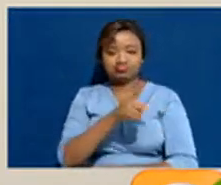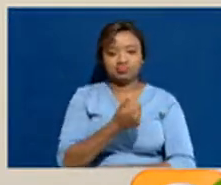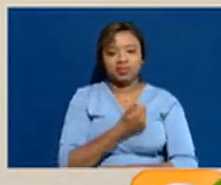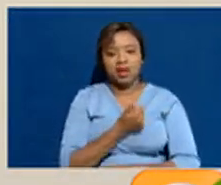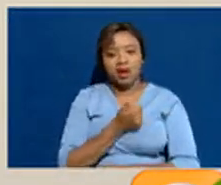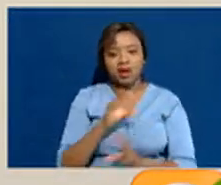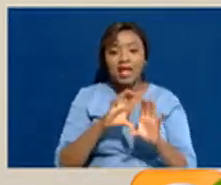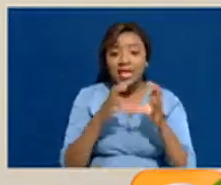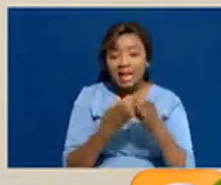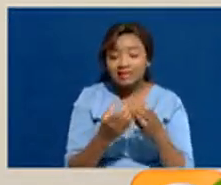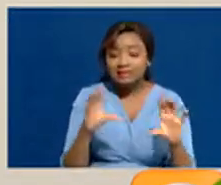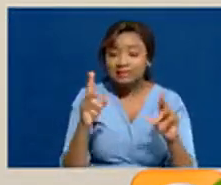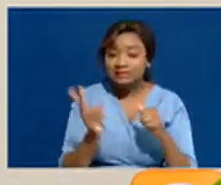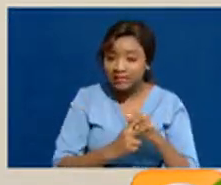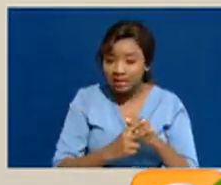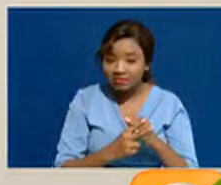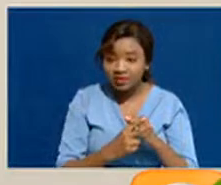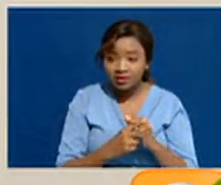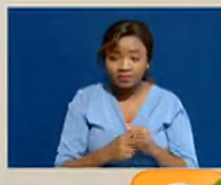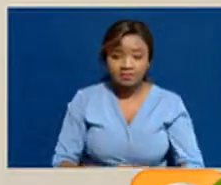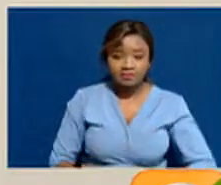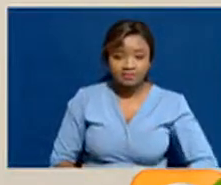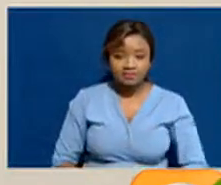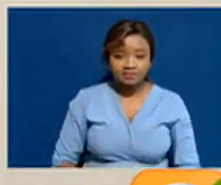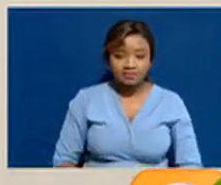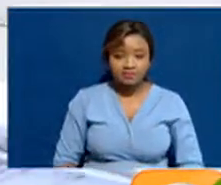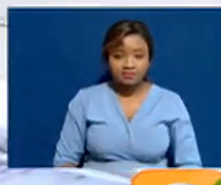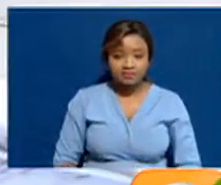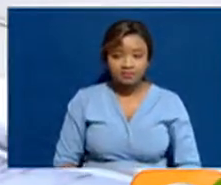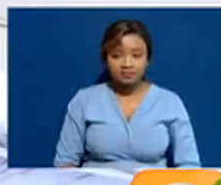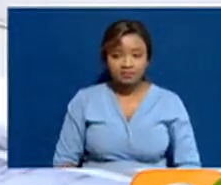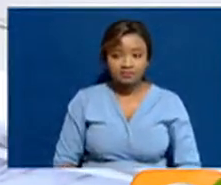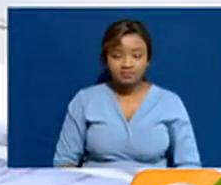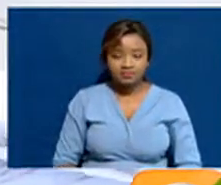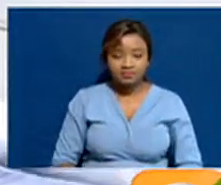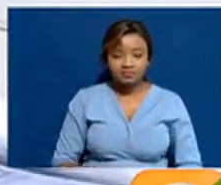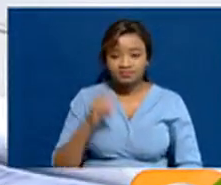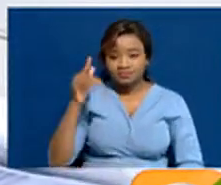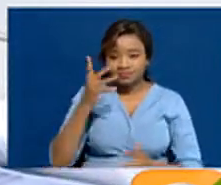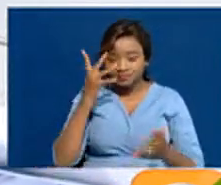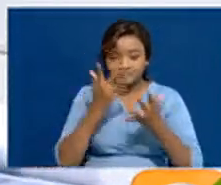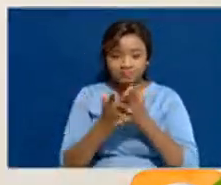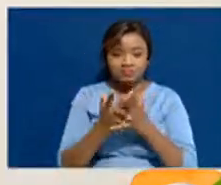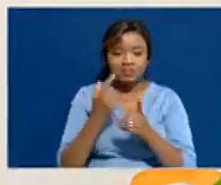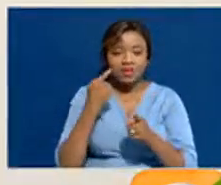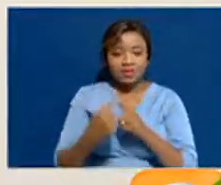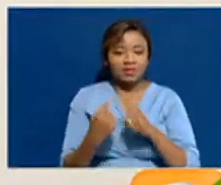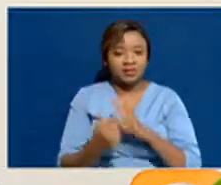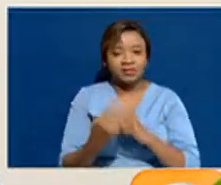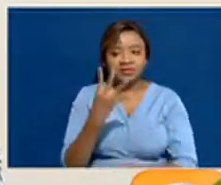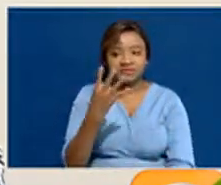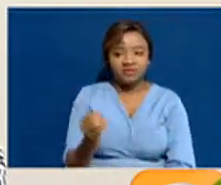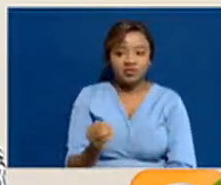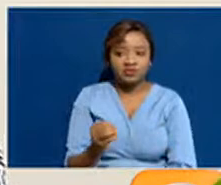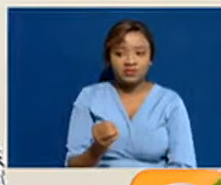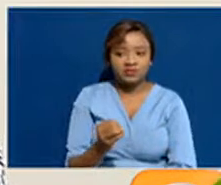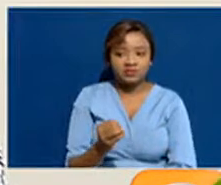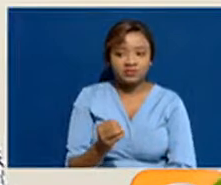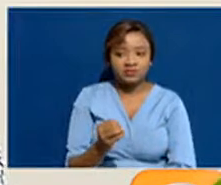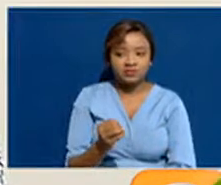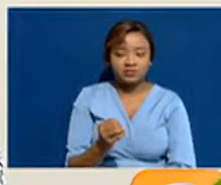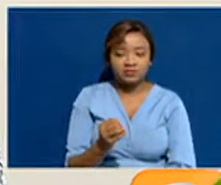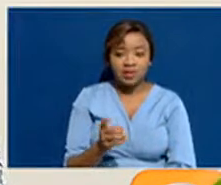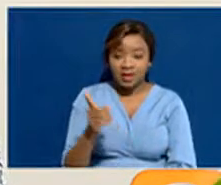Hakimu mkuu wa mahakama ya Kabarnet Carolina Tea alimpa kifungo cha miaka 40 gerezani. The offense herein provides for a